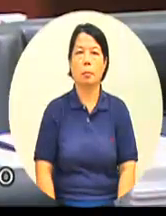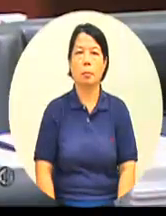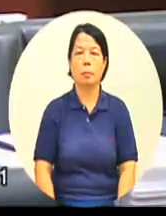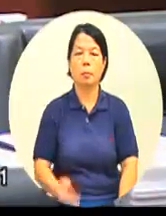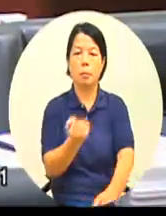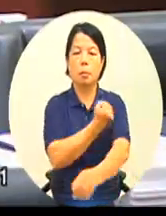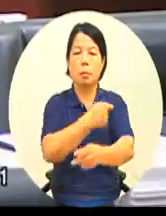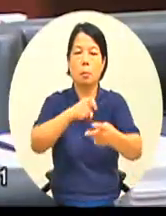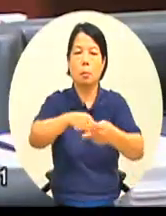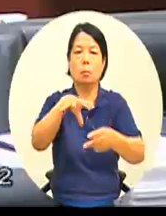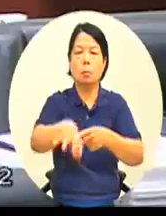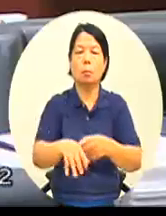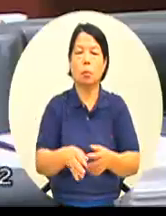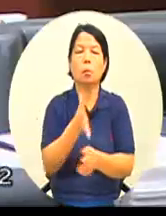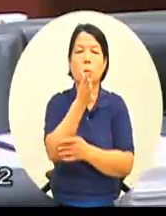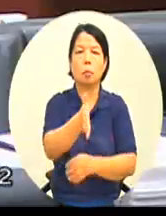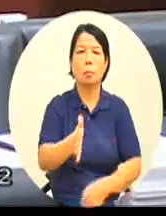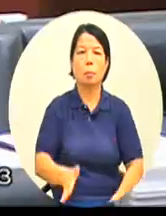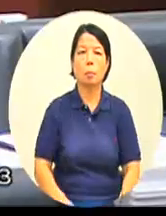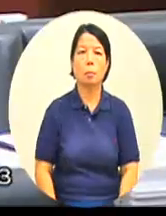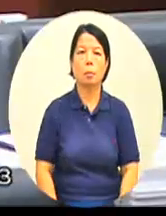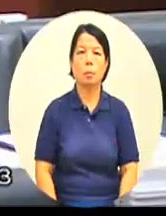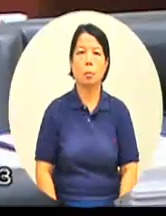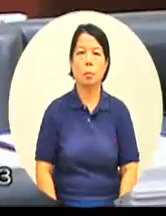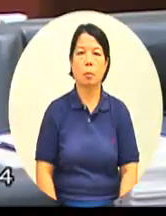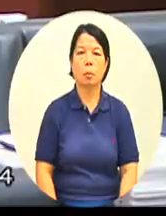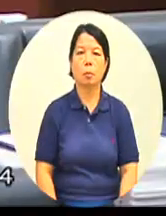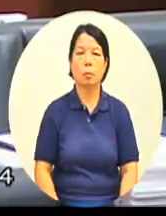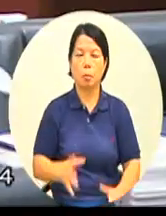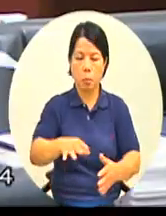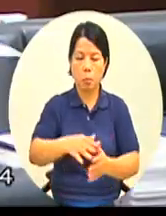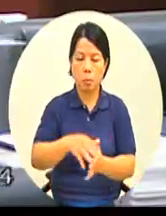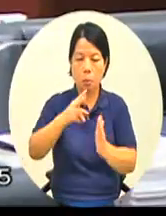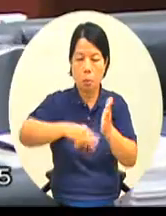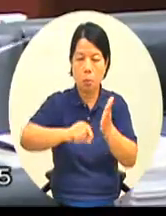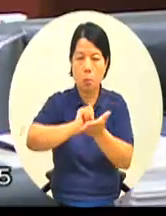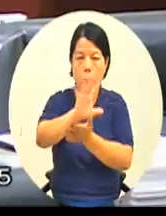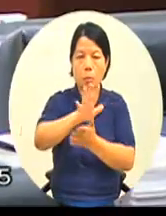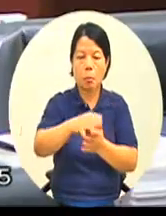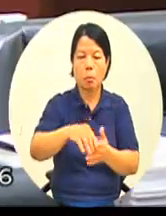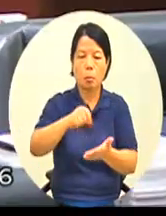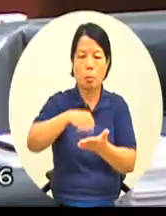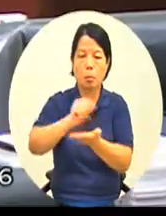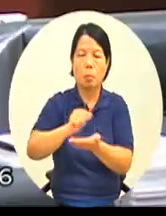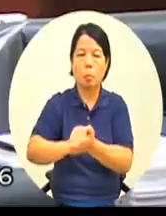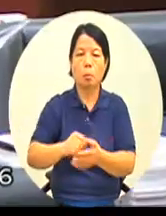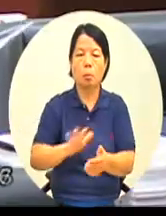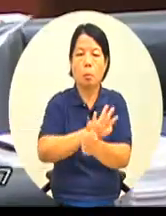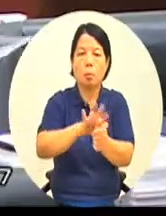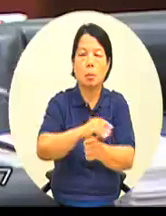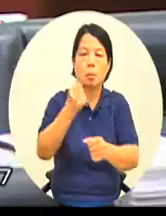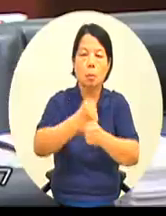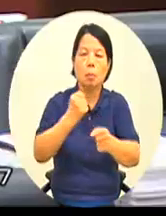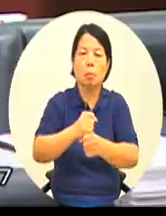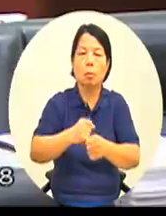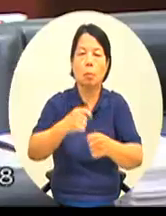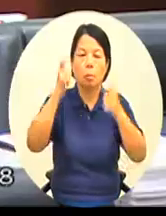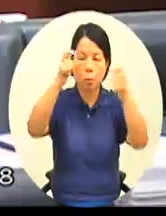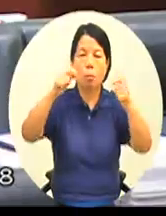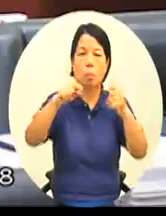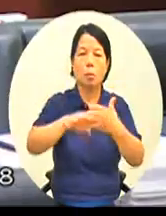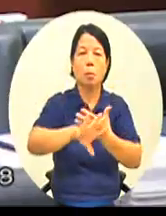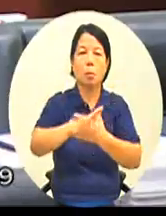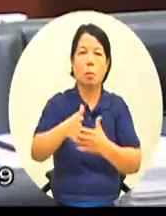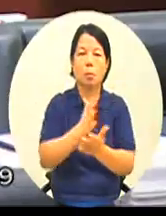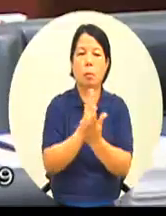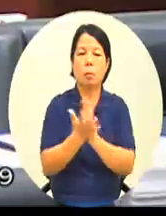局哈，那个局长，我看到你的简报里面写得很好哈，最爱工作在高雄七大有感政策，你可以告诉